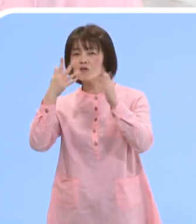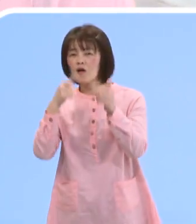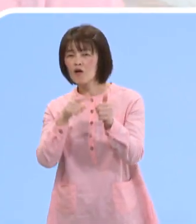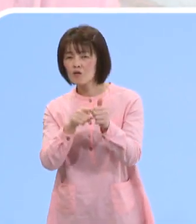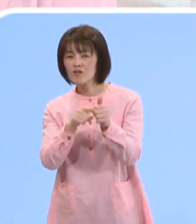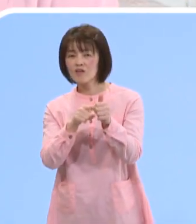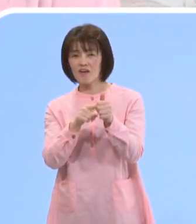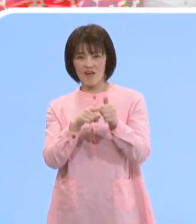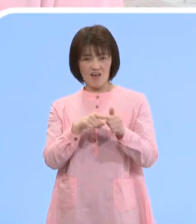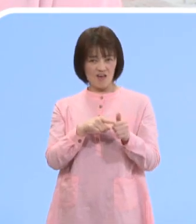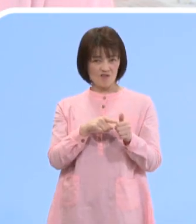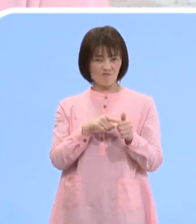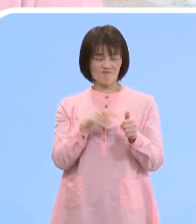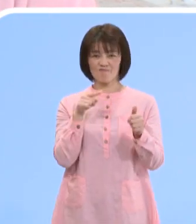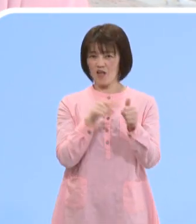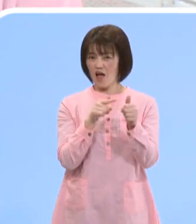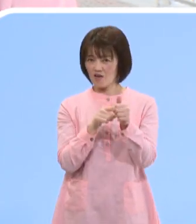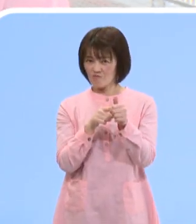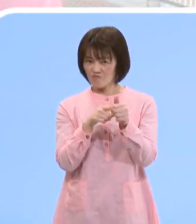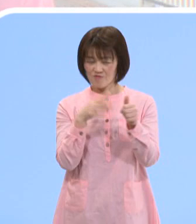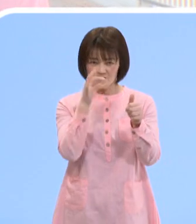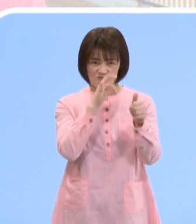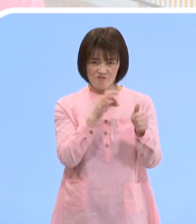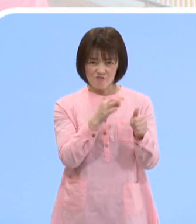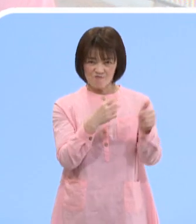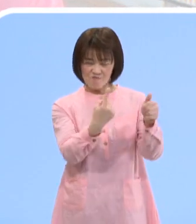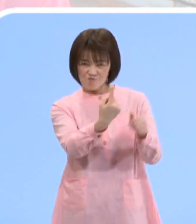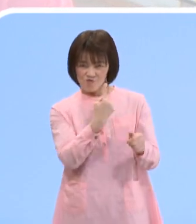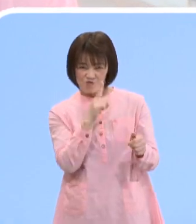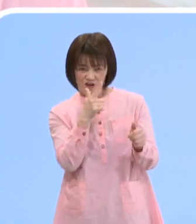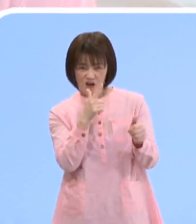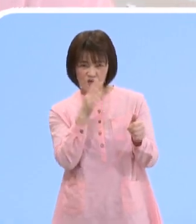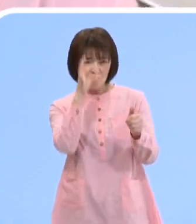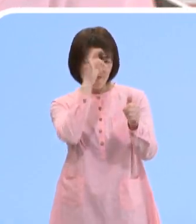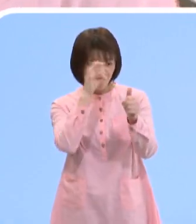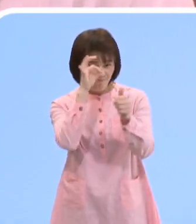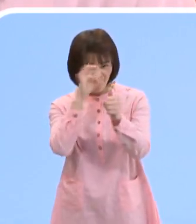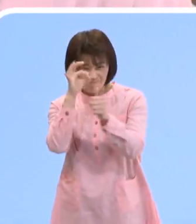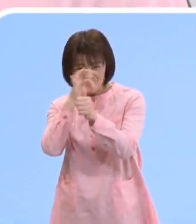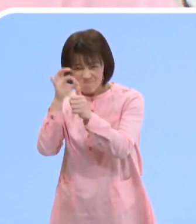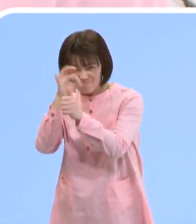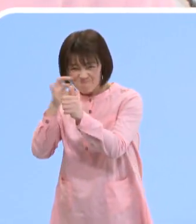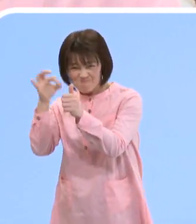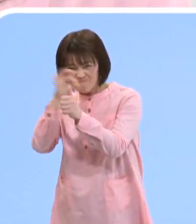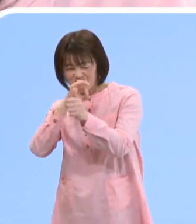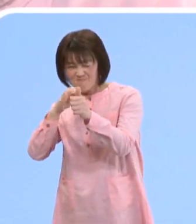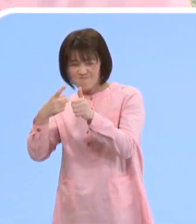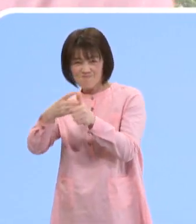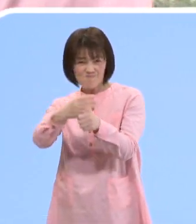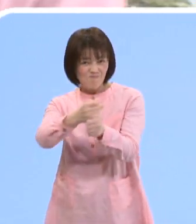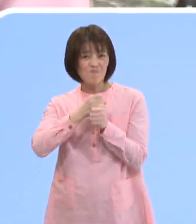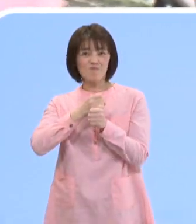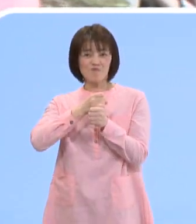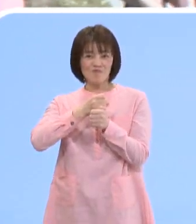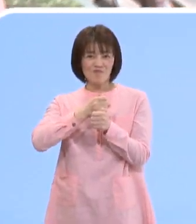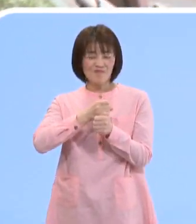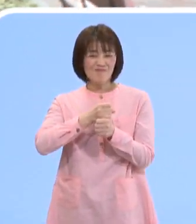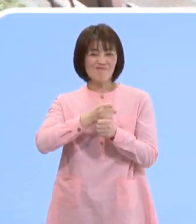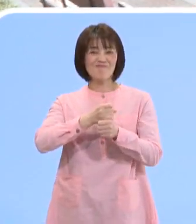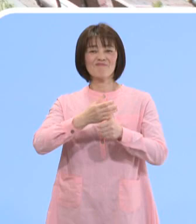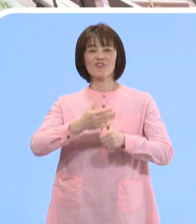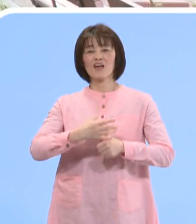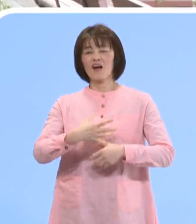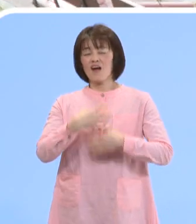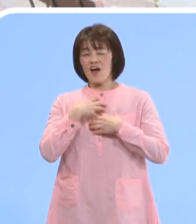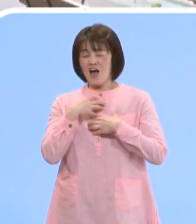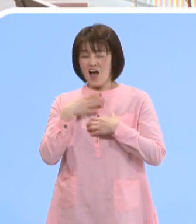ね。 そんなん言うてたら白馬の王子様が現れるんちゃうの？ どこや白馬の王子様、どこや。全然捕まえてるからね。 怖す